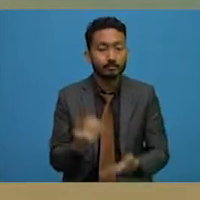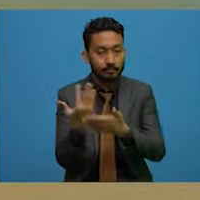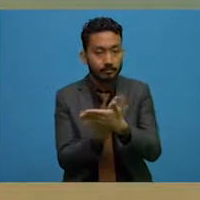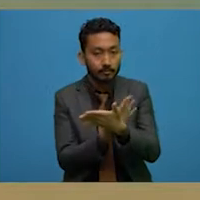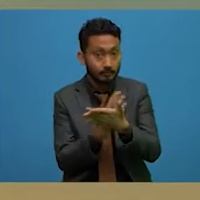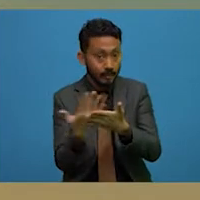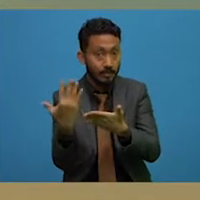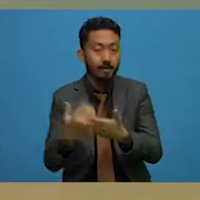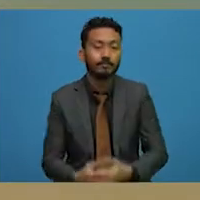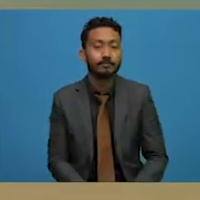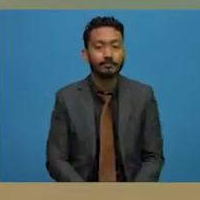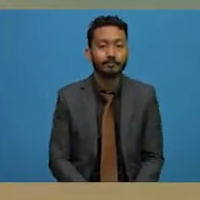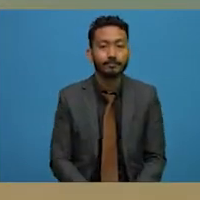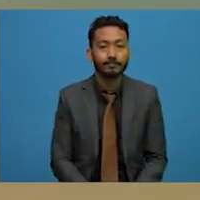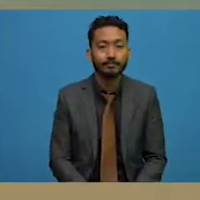media.